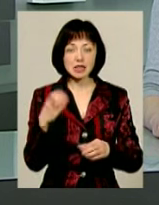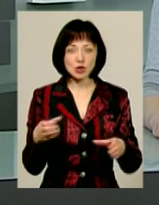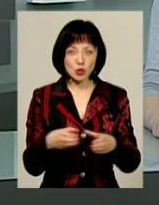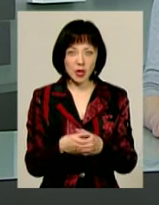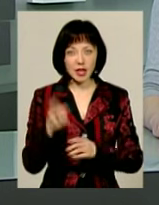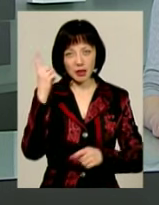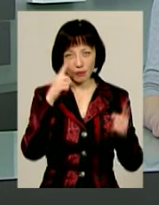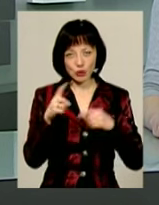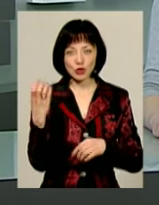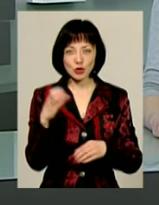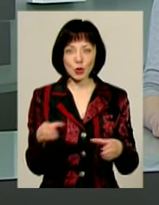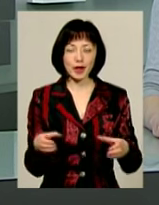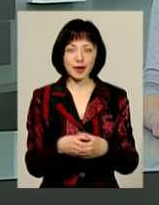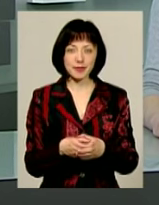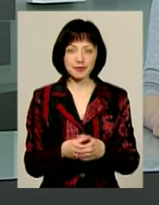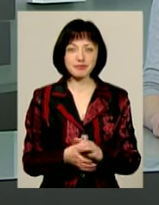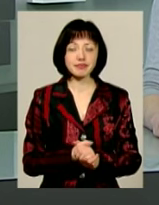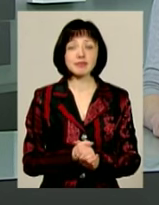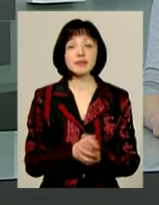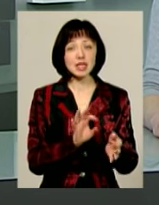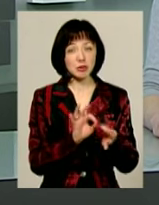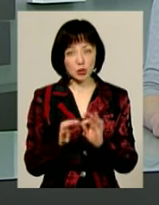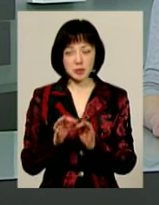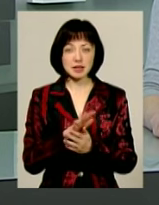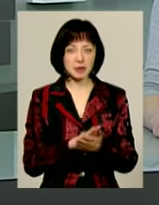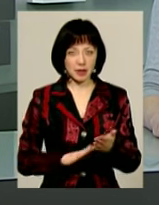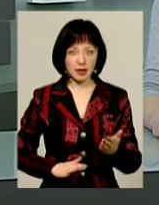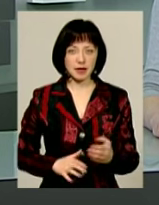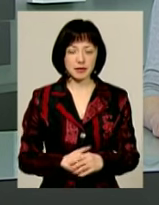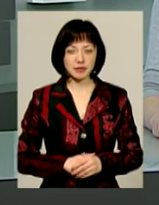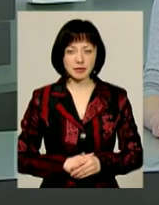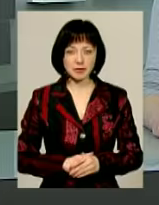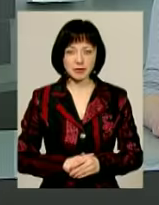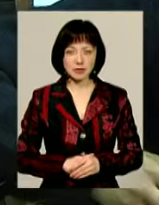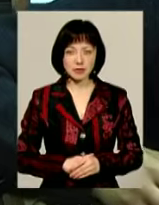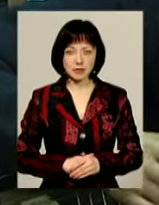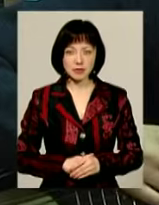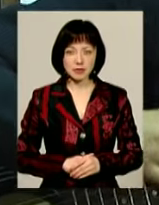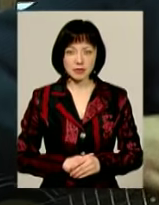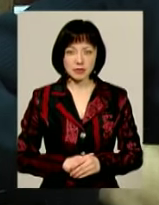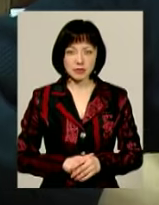та творча сотня «Рух до перемоги». Із подробицями Надія Куриляк.